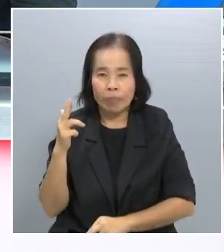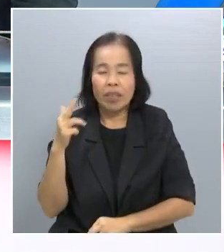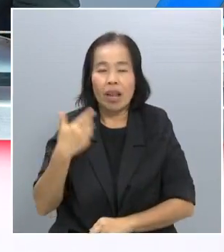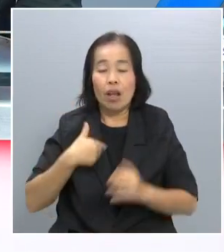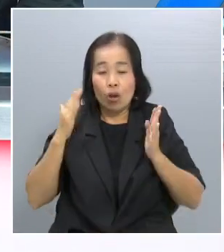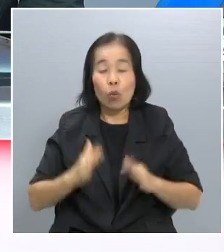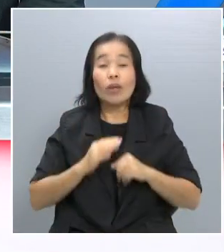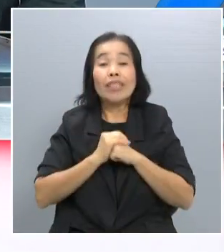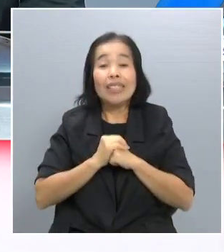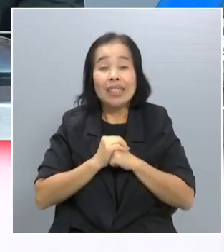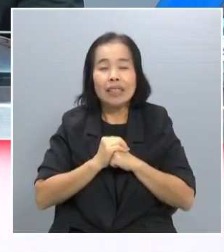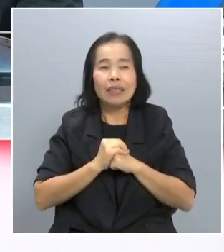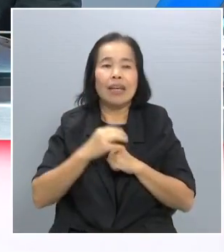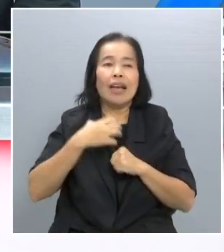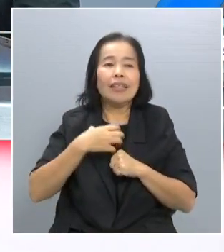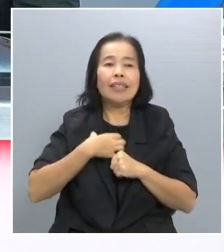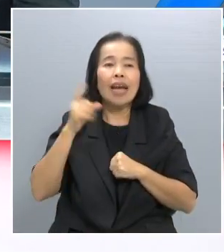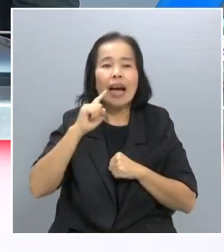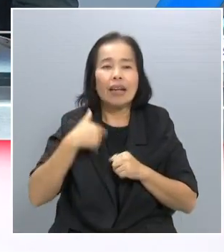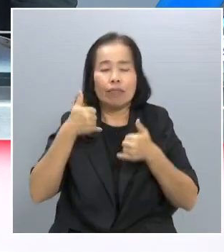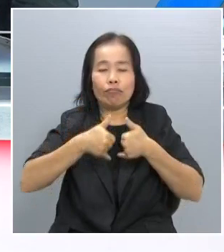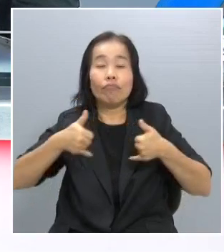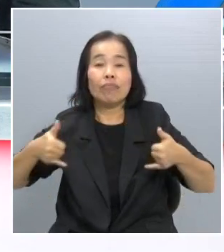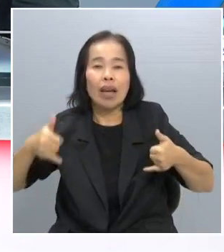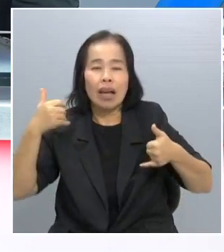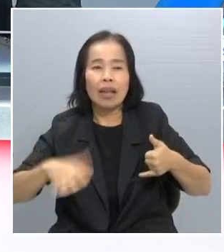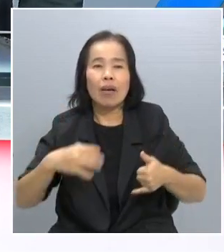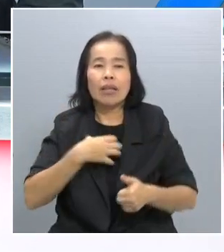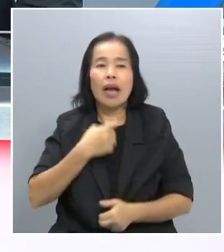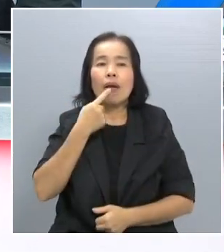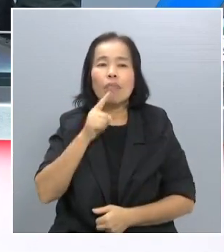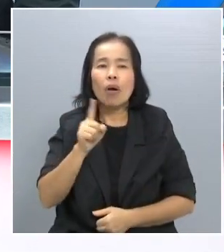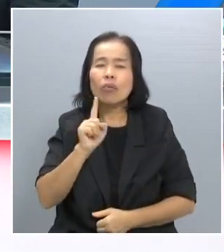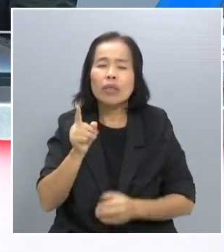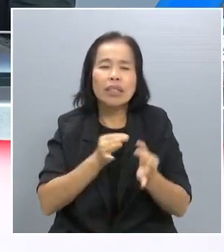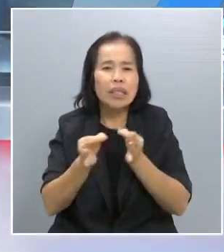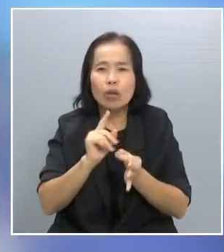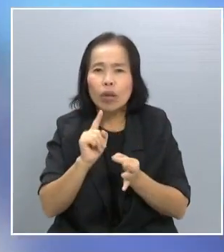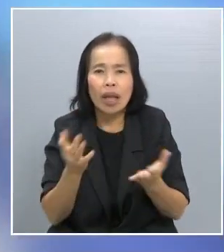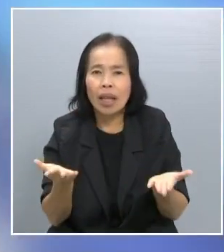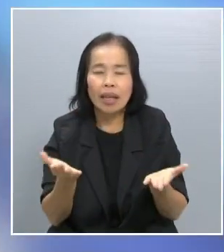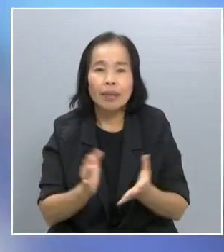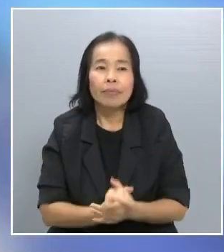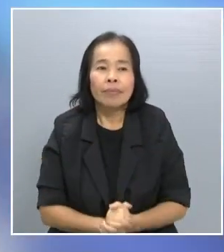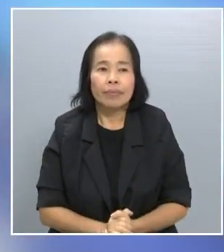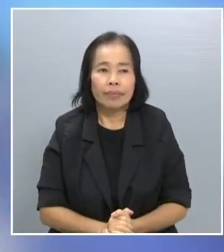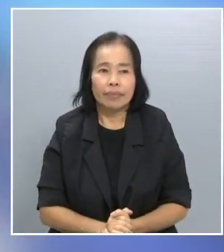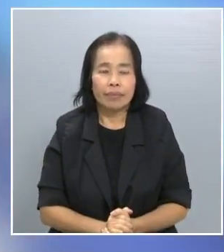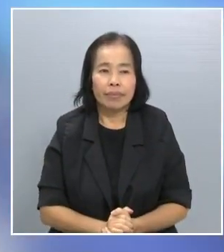หอไปตั้งแถวรับใครแปลภาษาจีนไม่ออกกองทัพบกช่วยชี้แจงหน่อยครับเอาลองดูหน่อยม